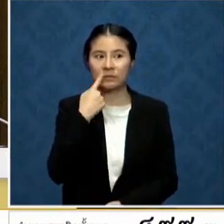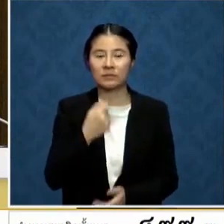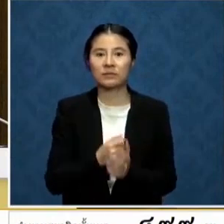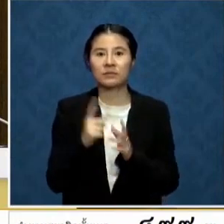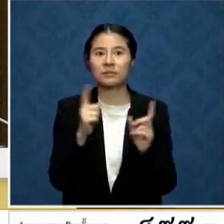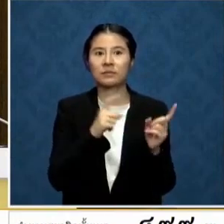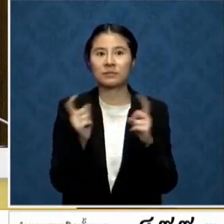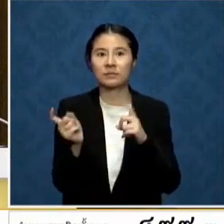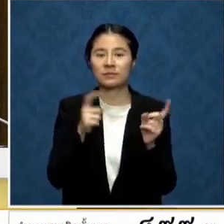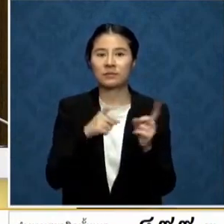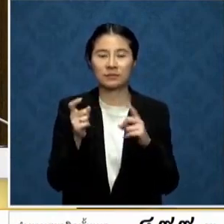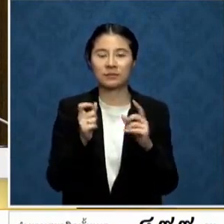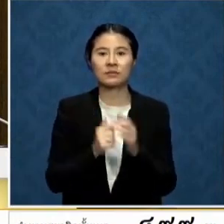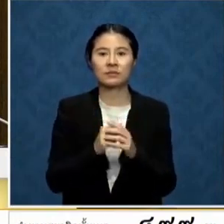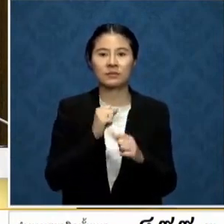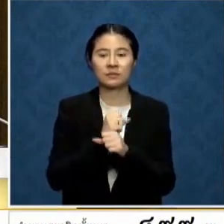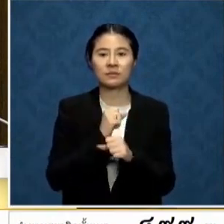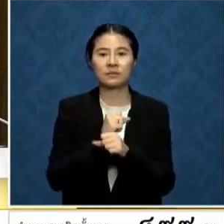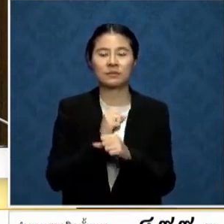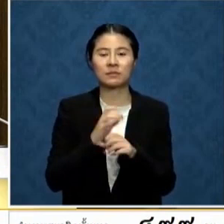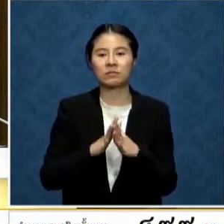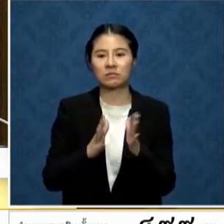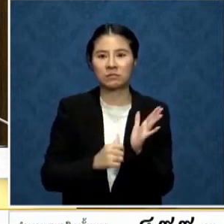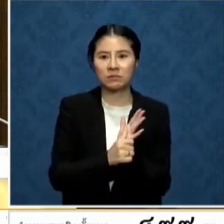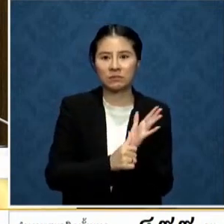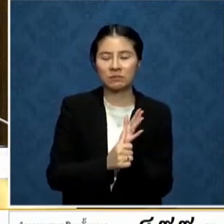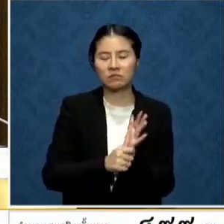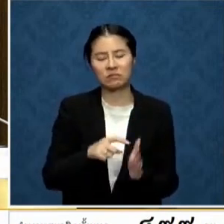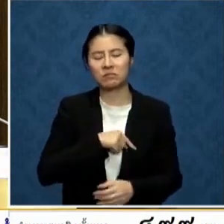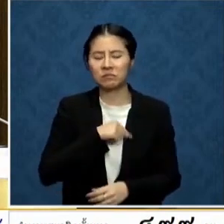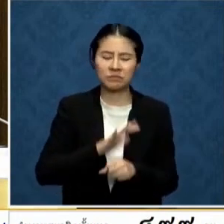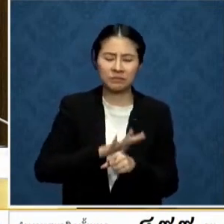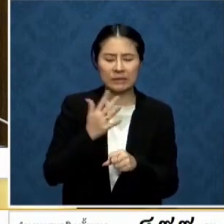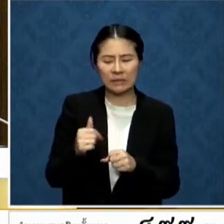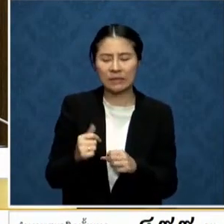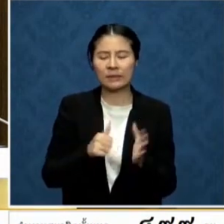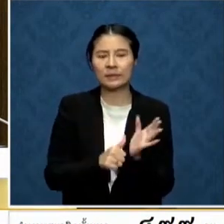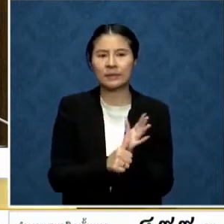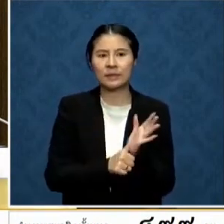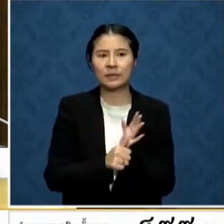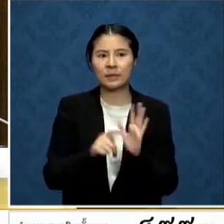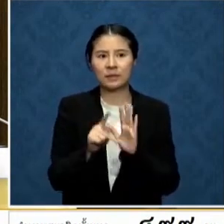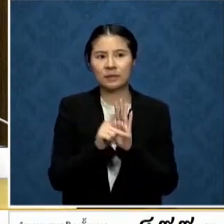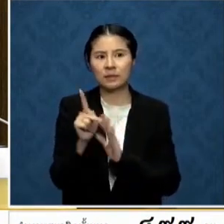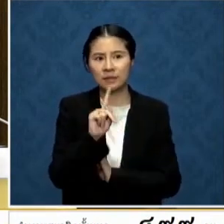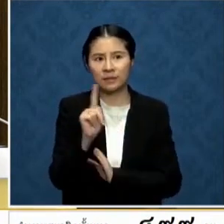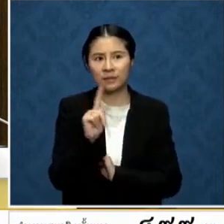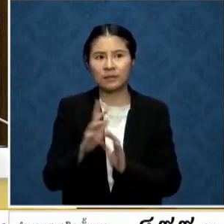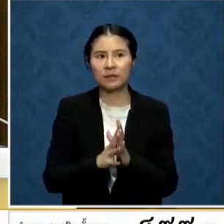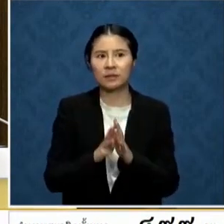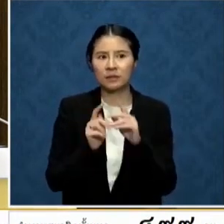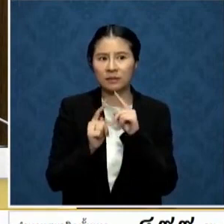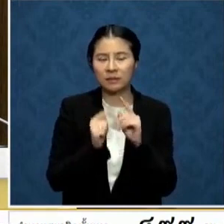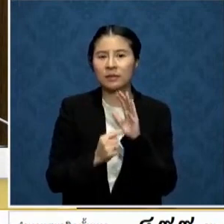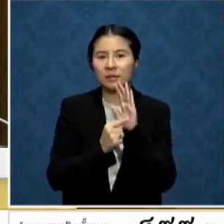โต้แย้งมีข้อถกเถียงนะคะหรืออยากที่จะปรับปรุงไม่พอใจหรือว่าต้องการที่จะแก้ไขข้อไหนเนี่ยเราสามารถที่จะ